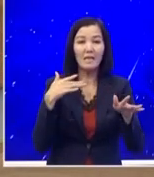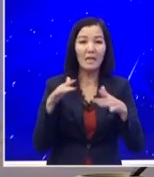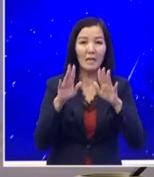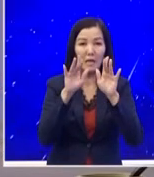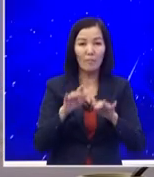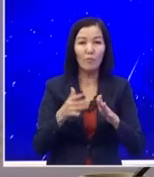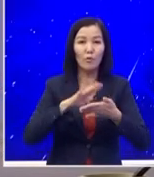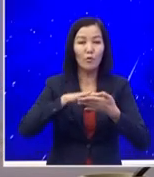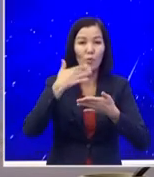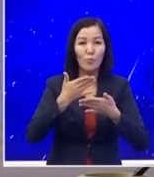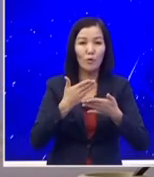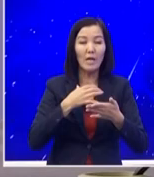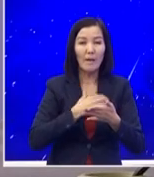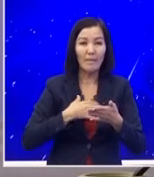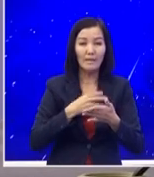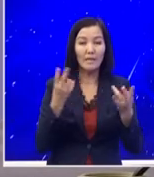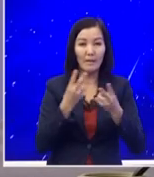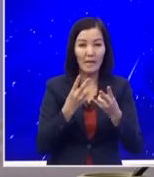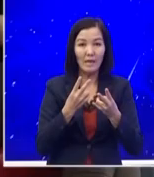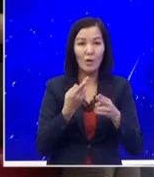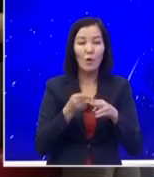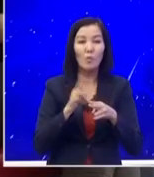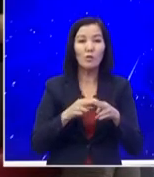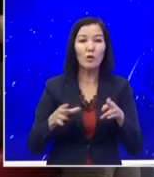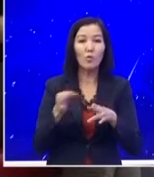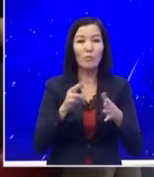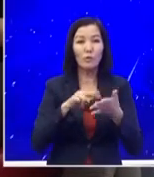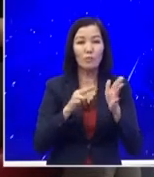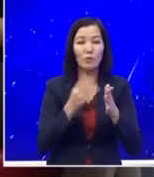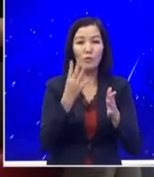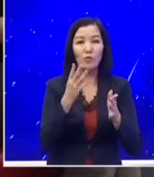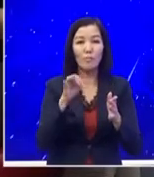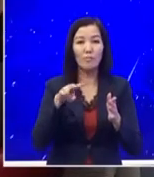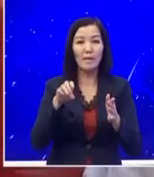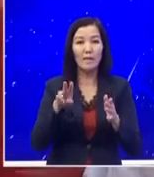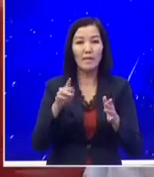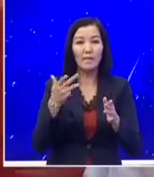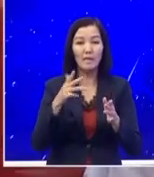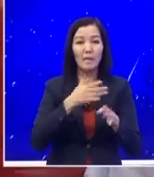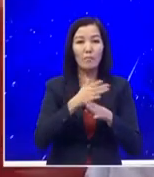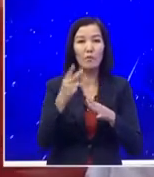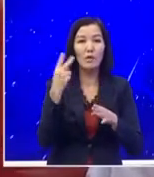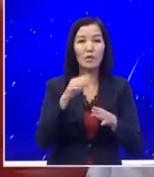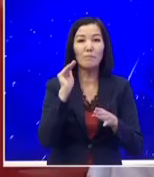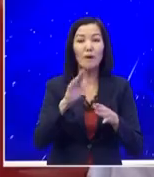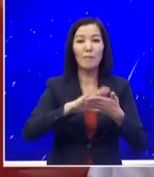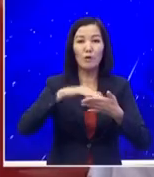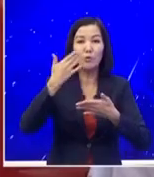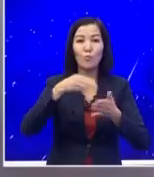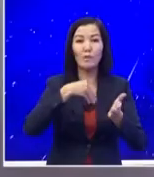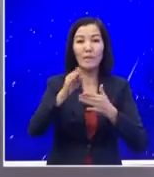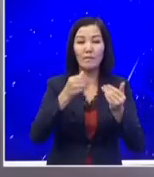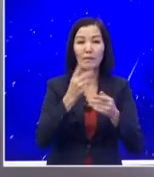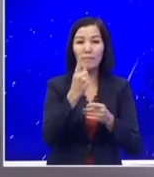желісі, компьютер, ноутбук өзекті болып тұр. Осыған орай облыстық бюджеттен 4 миллиард теңге бөлініп, 20 мың ноутбук сатып алынып,